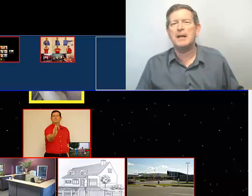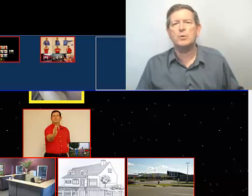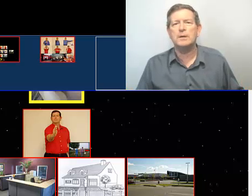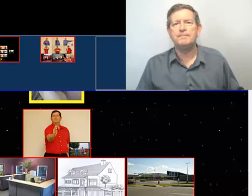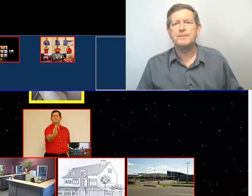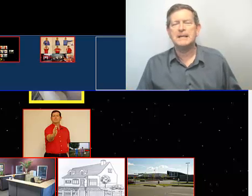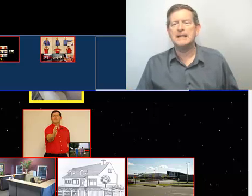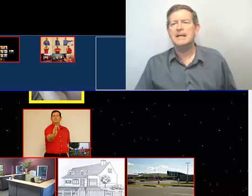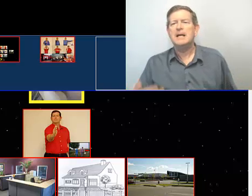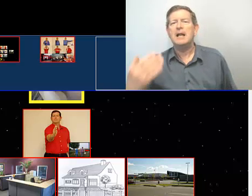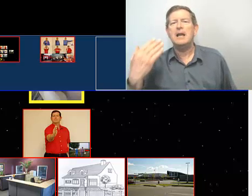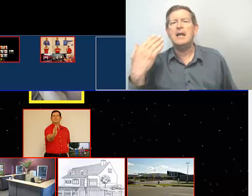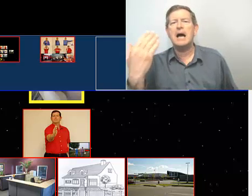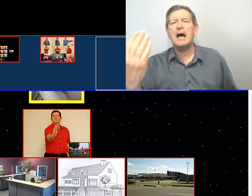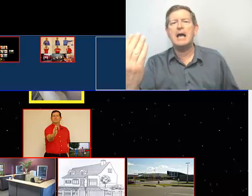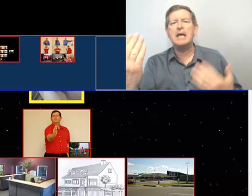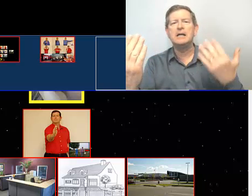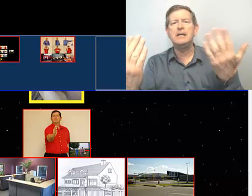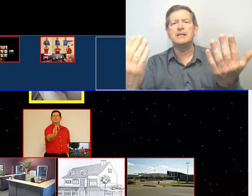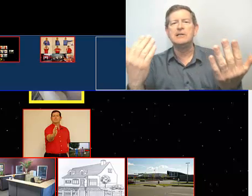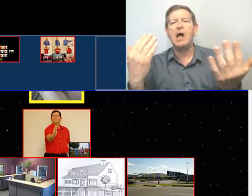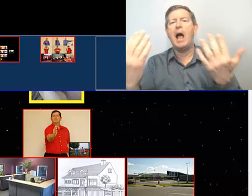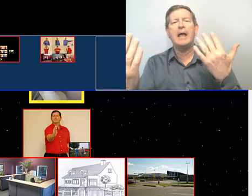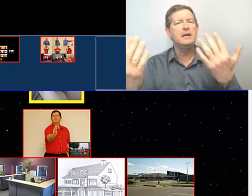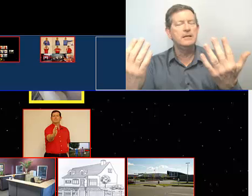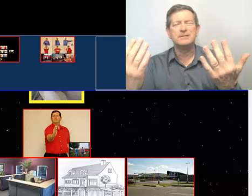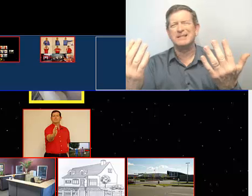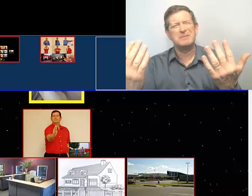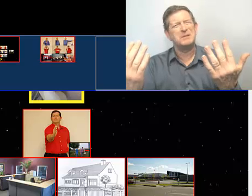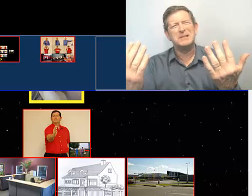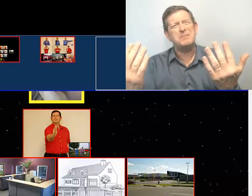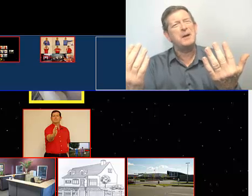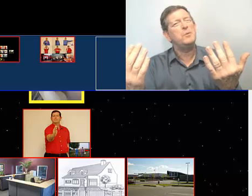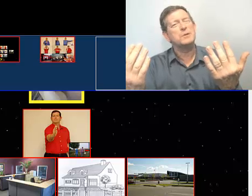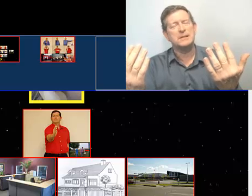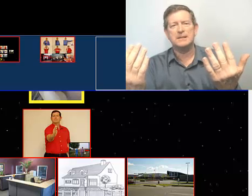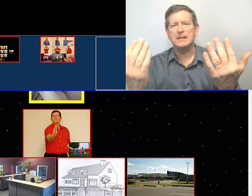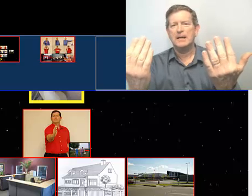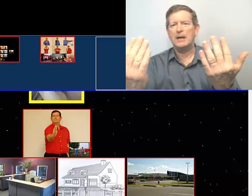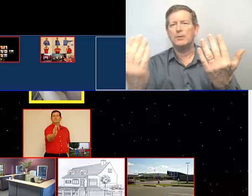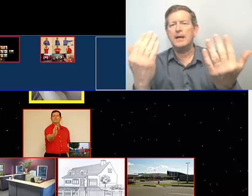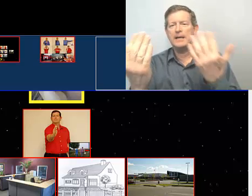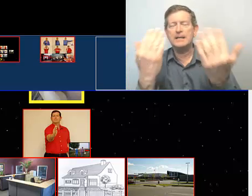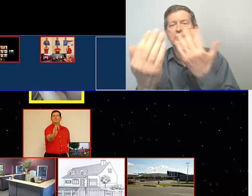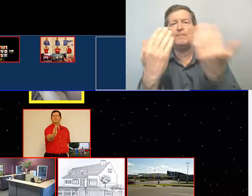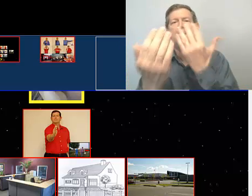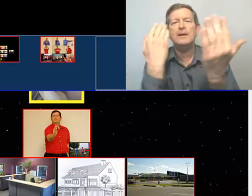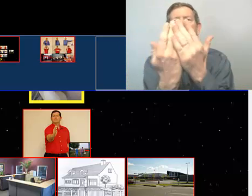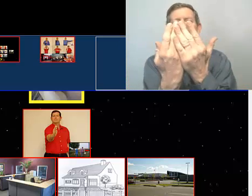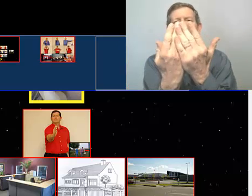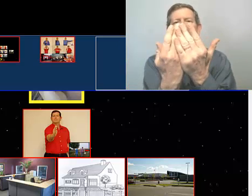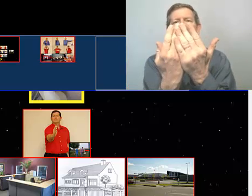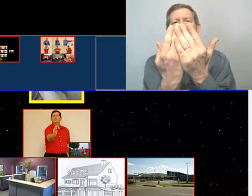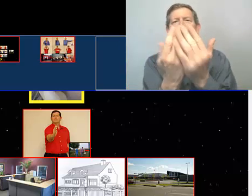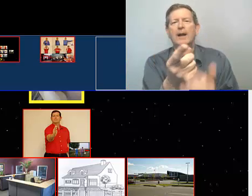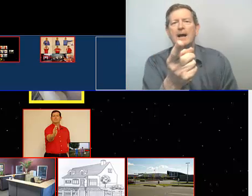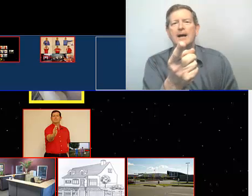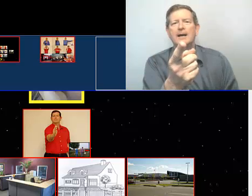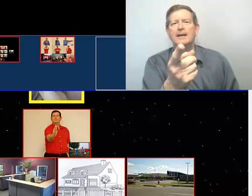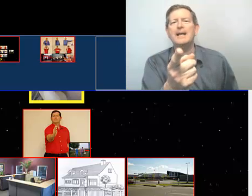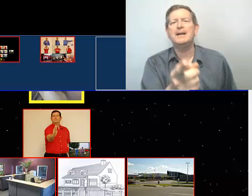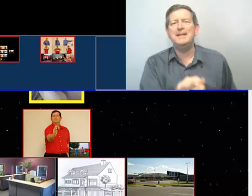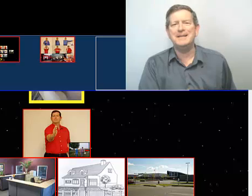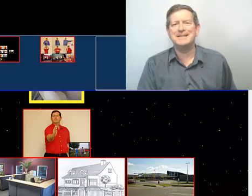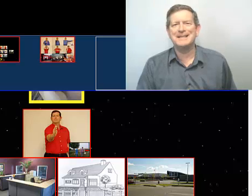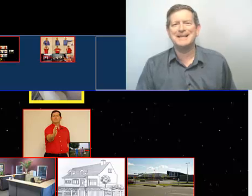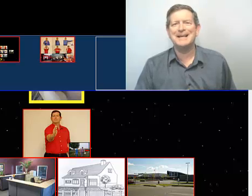soit très maladroit. Hein? La église, ce n'est pas beau ça. Alors la église, ça fait